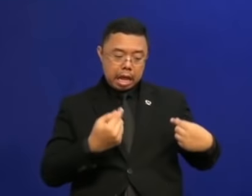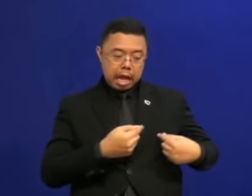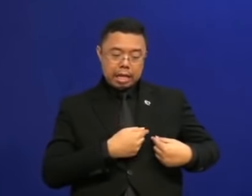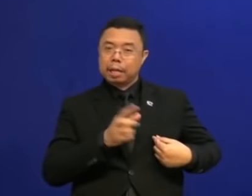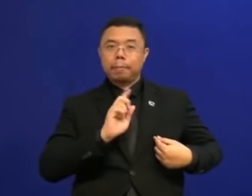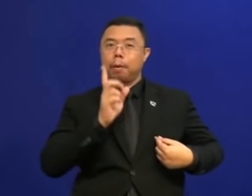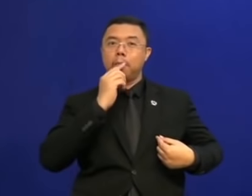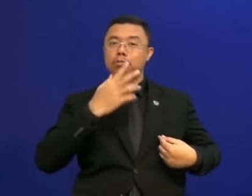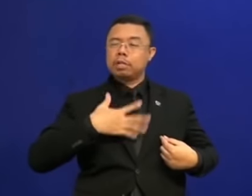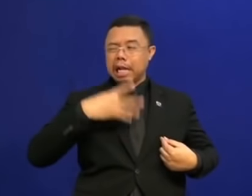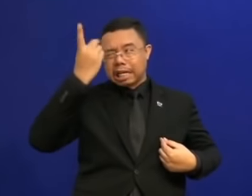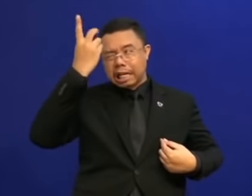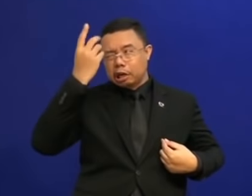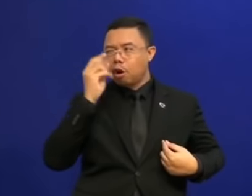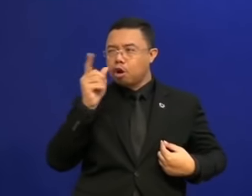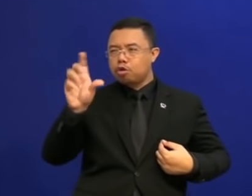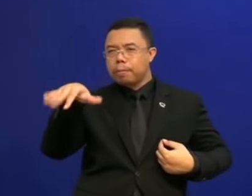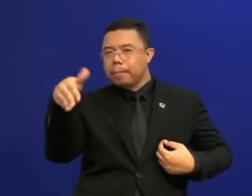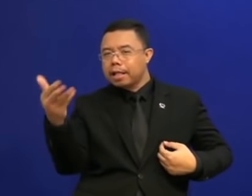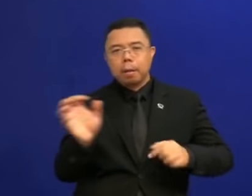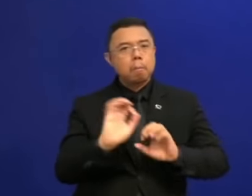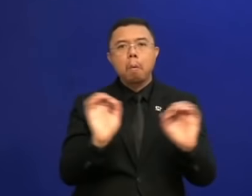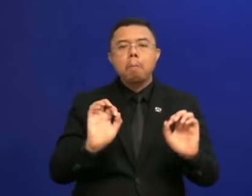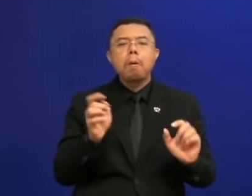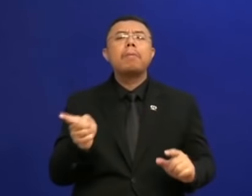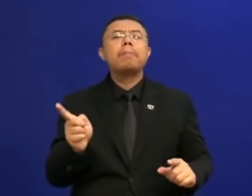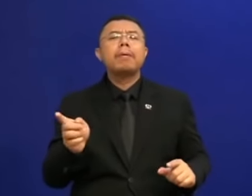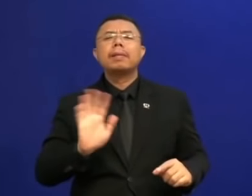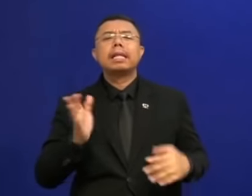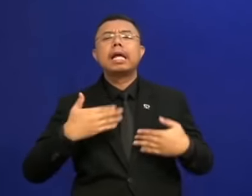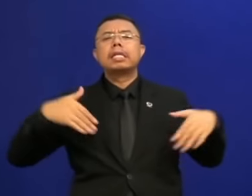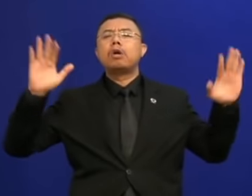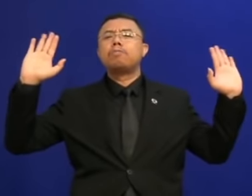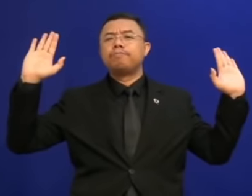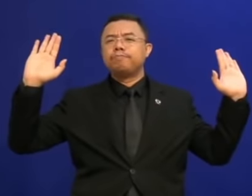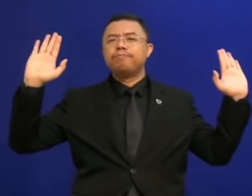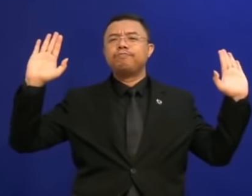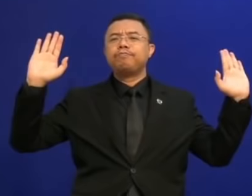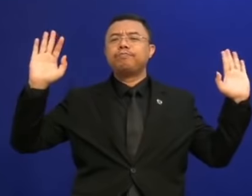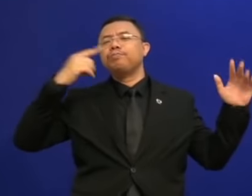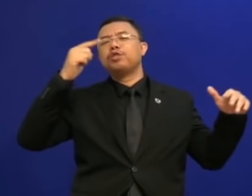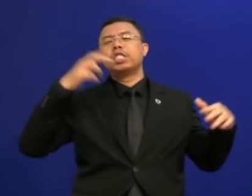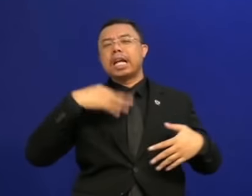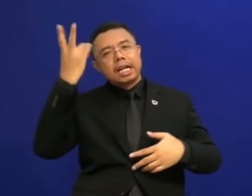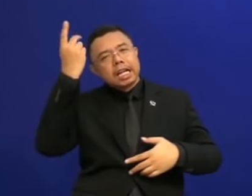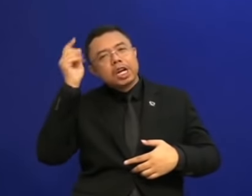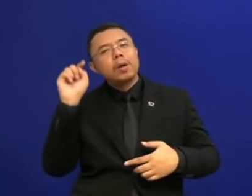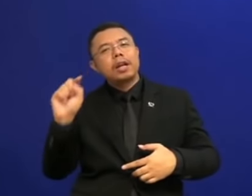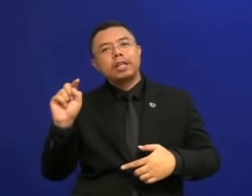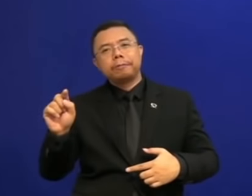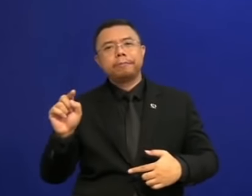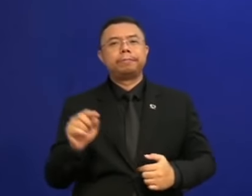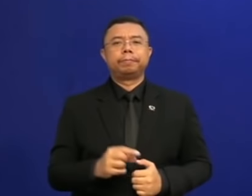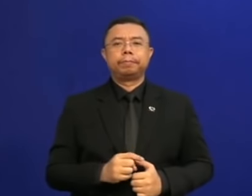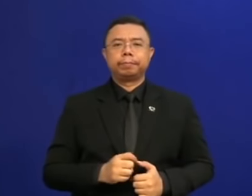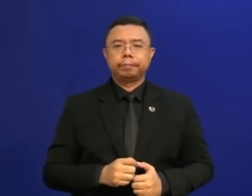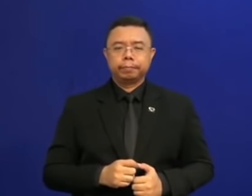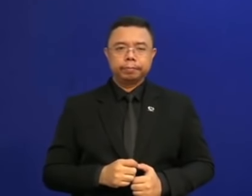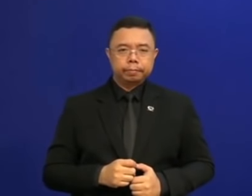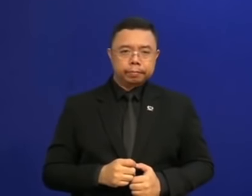belum memiliki kerinduan itu. Karena memang tidak sanggup memiliki kerinduan tersebut, saudara.